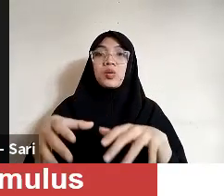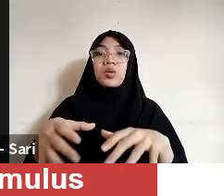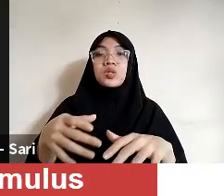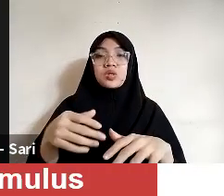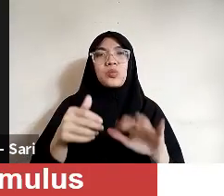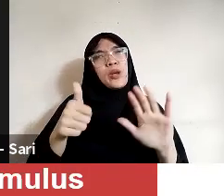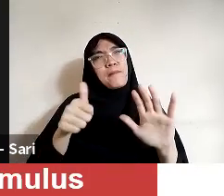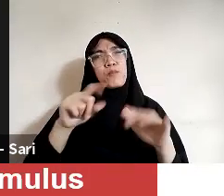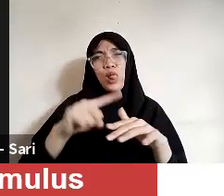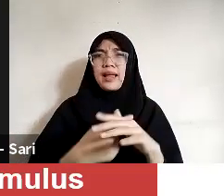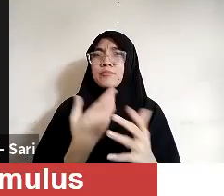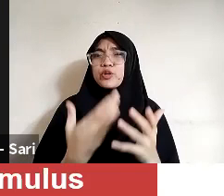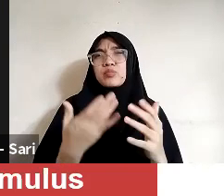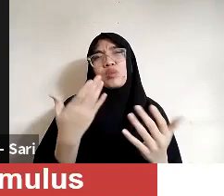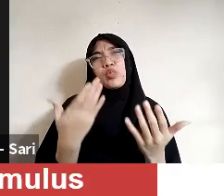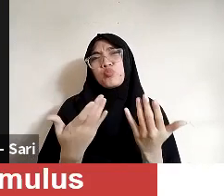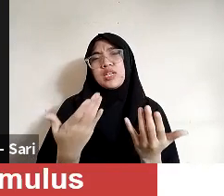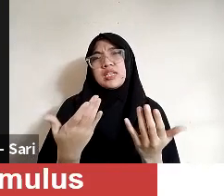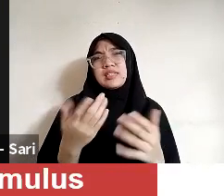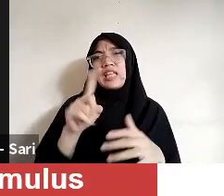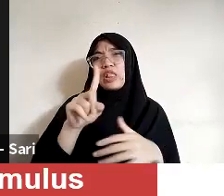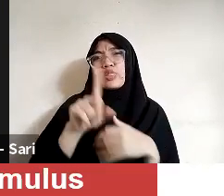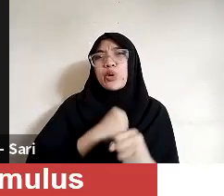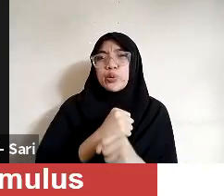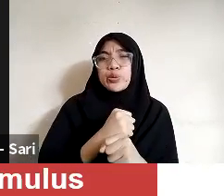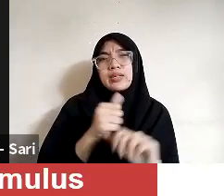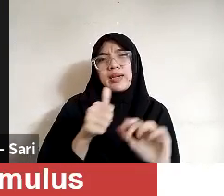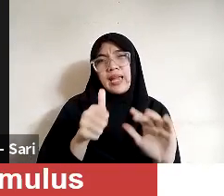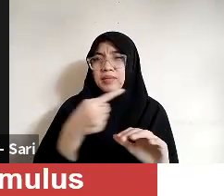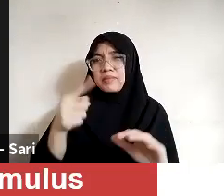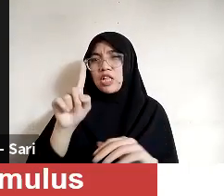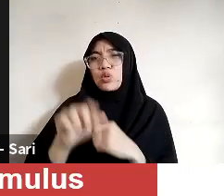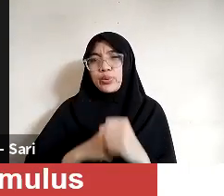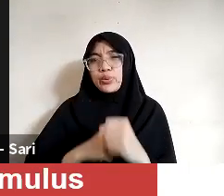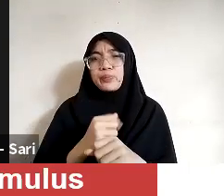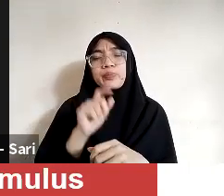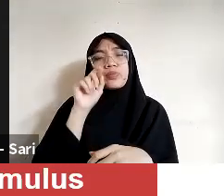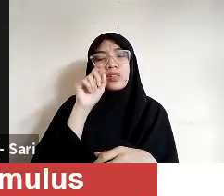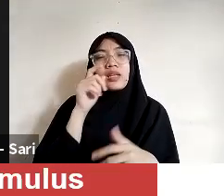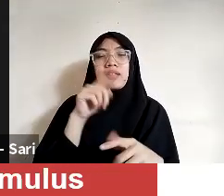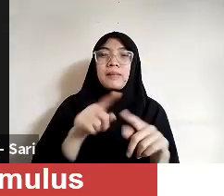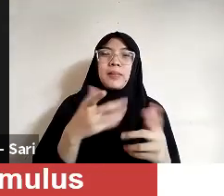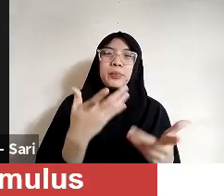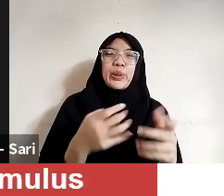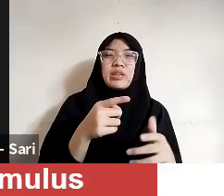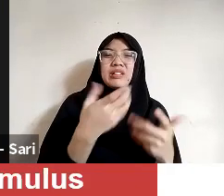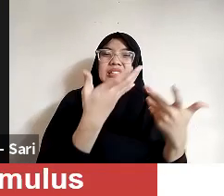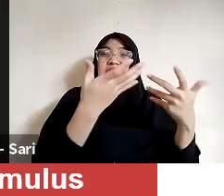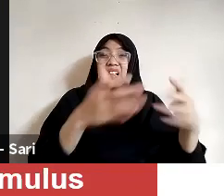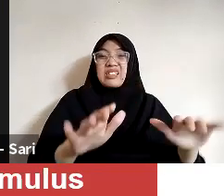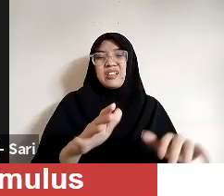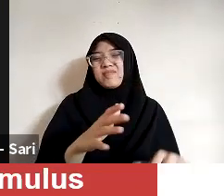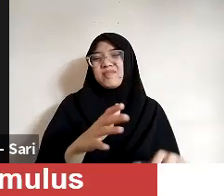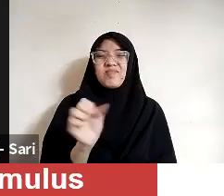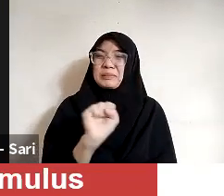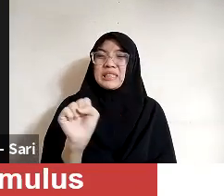paling panjang sampai setahun, tapi nampaknya kemungkinan itu belum bisa selesai, sehingga pada saat